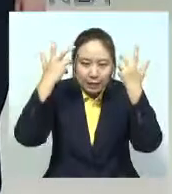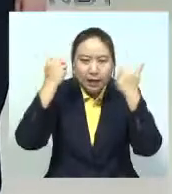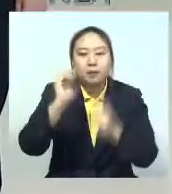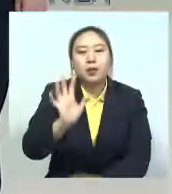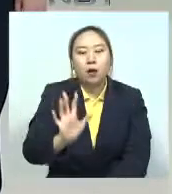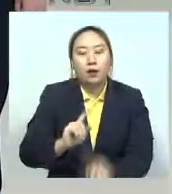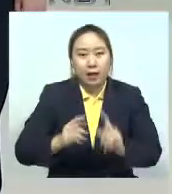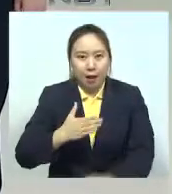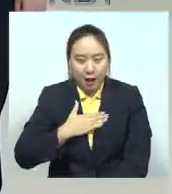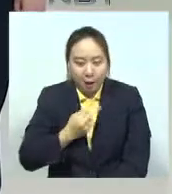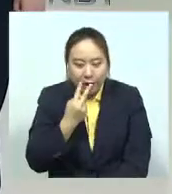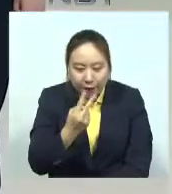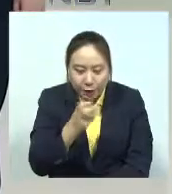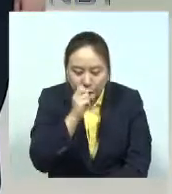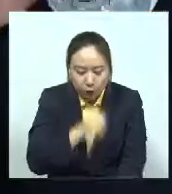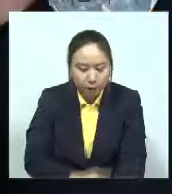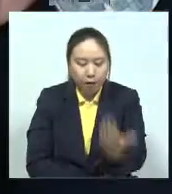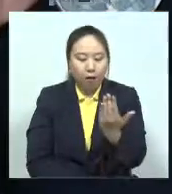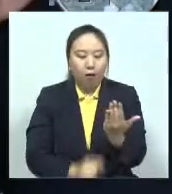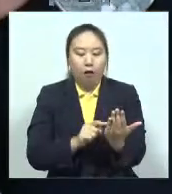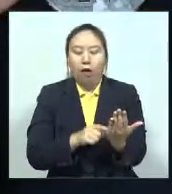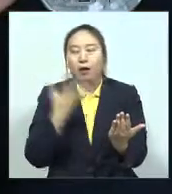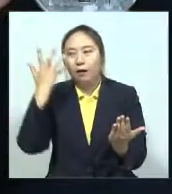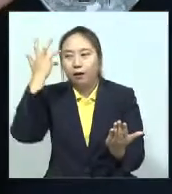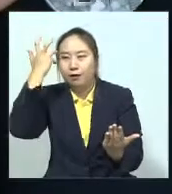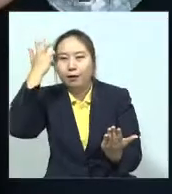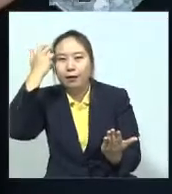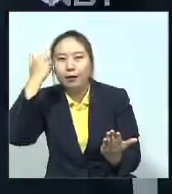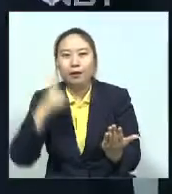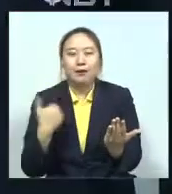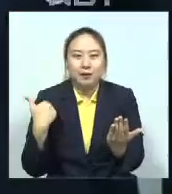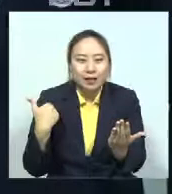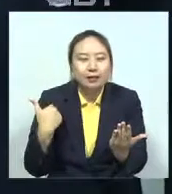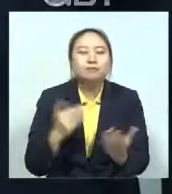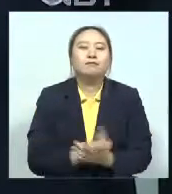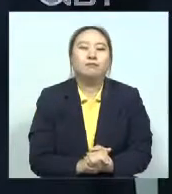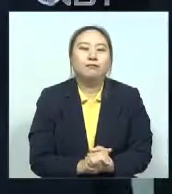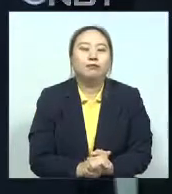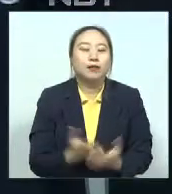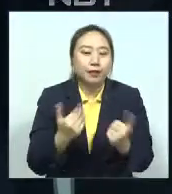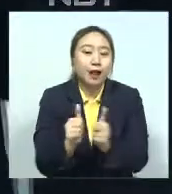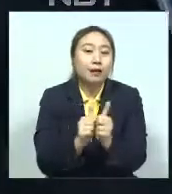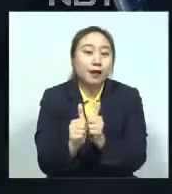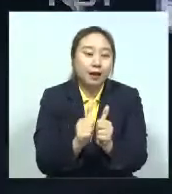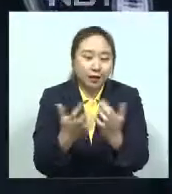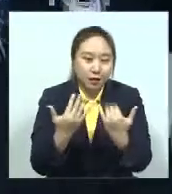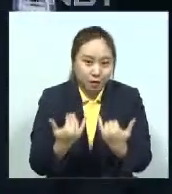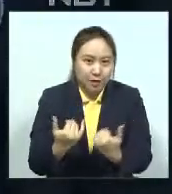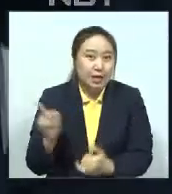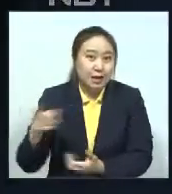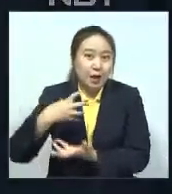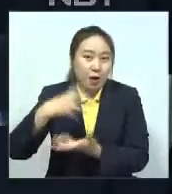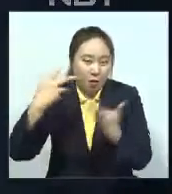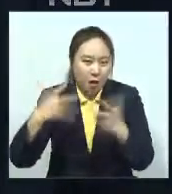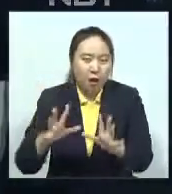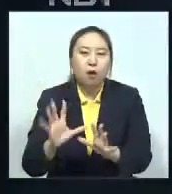ดแต่สําหรับเราพอเจอโจทย์ข้อสอบปั๊บ ก็เครียดละ เครียดทันที กดดันละ นะคะการแข่งขันในครั้งนี้อย่างที่น้องบอกไ